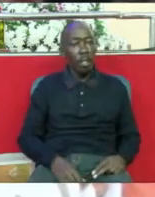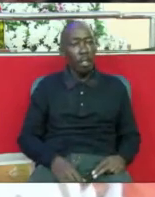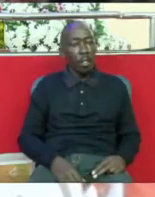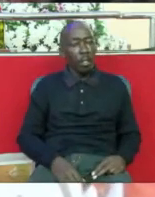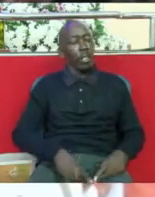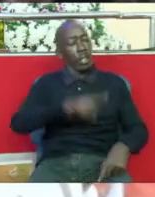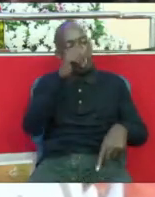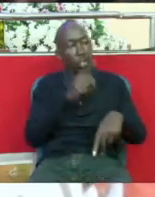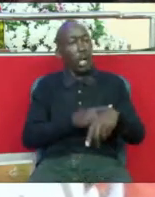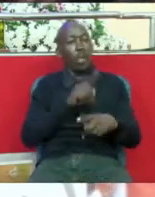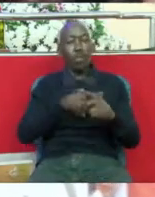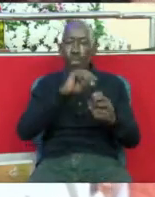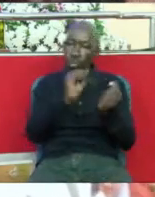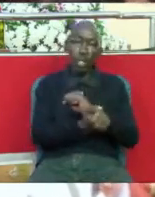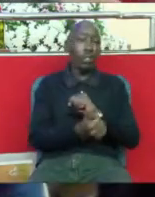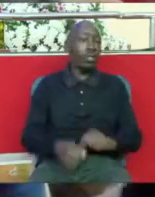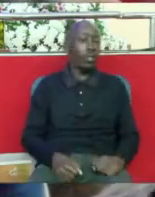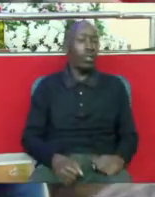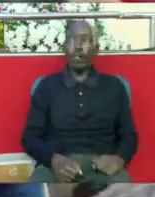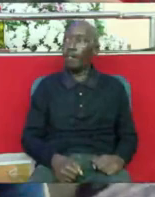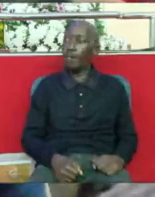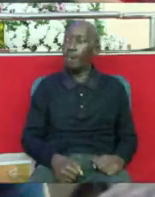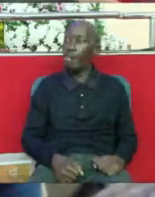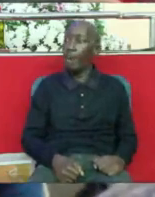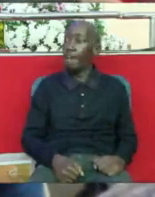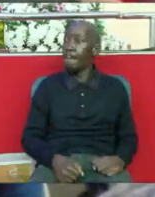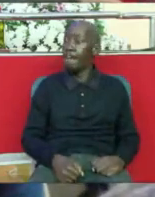it's time to change. Mwangalie mtu mwingine mwambie ni wakati wa kubadilika.